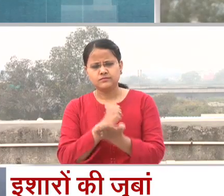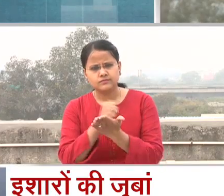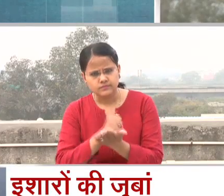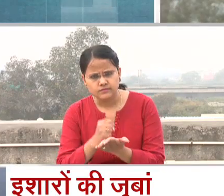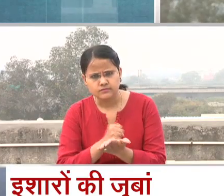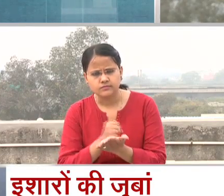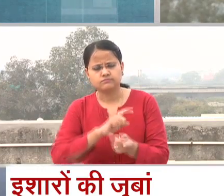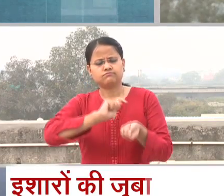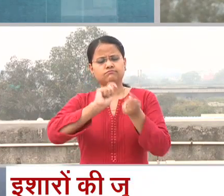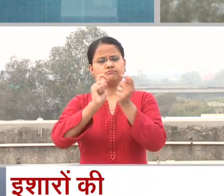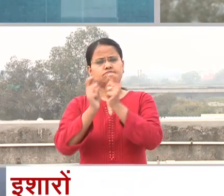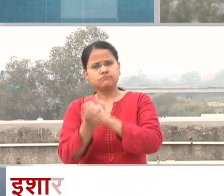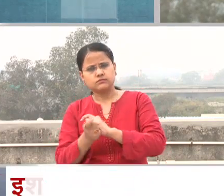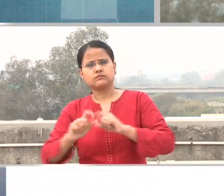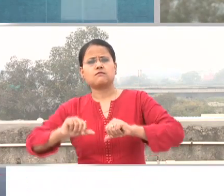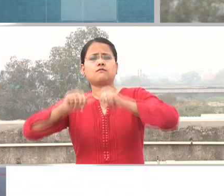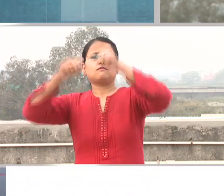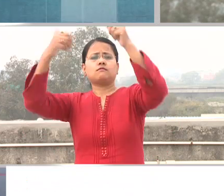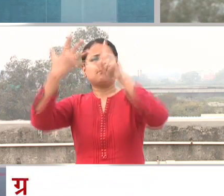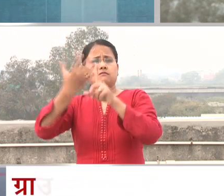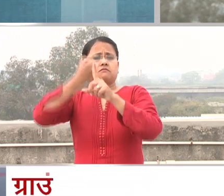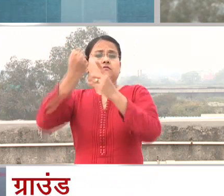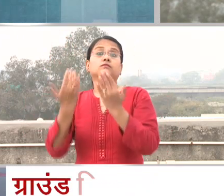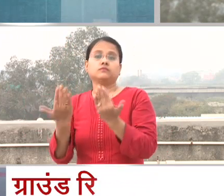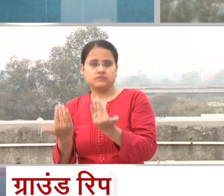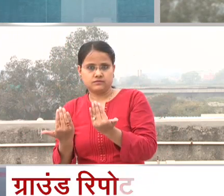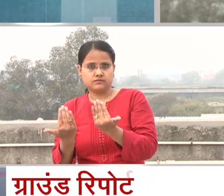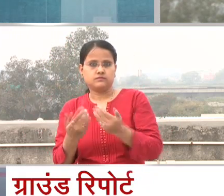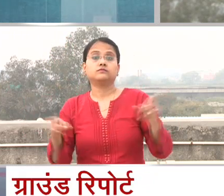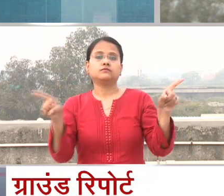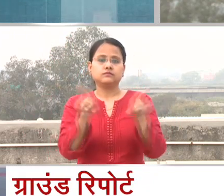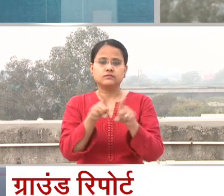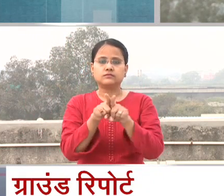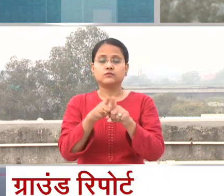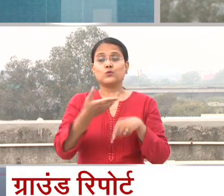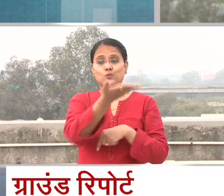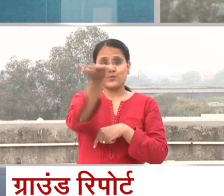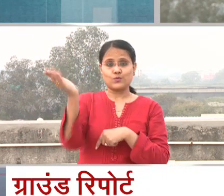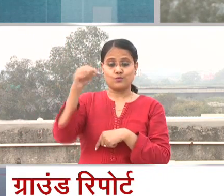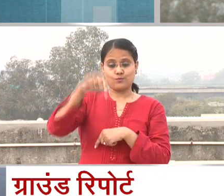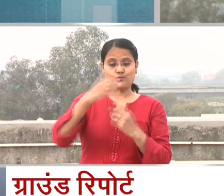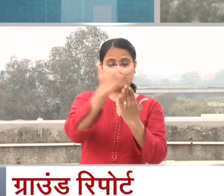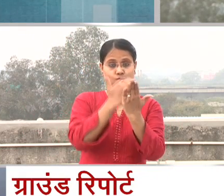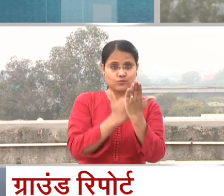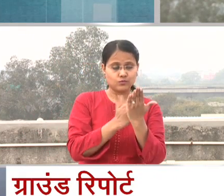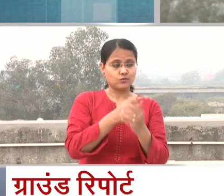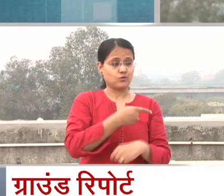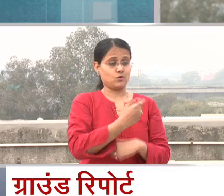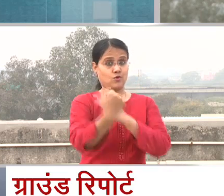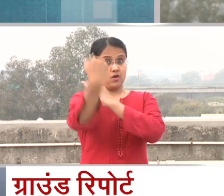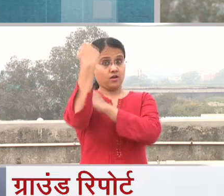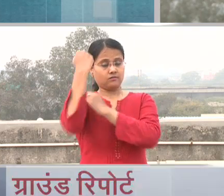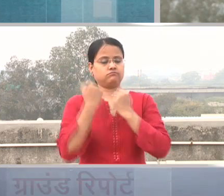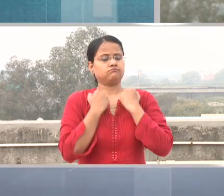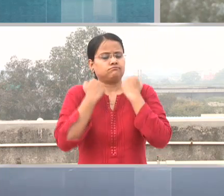एक छोटी सी कोशिश भी बड़ी कामयाबी में बदल सकती है। बिल्कुल वैसे ही जैसे आपने हमारे इस कार्यक्रम में इन